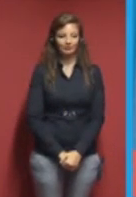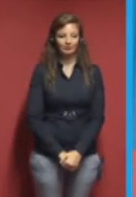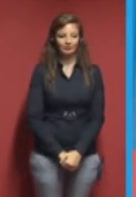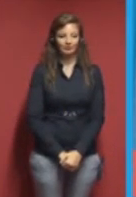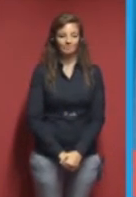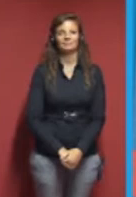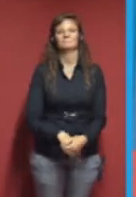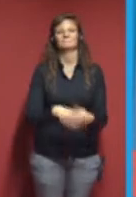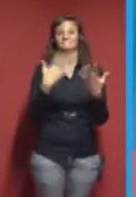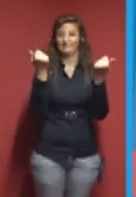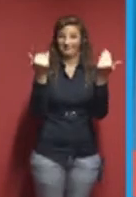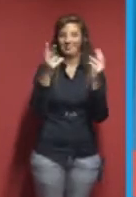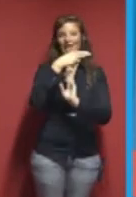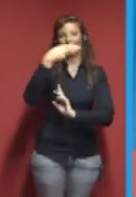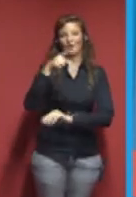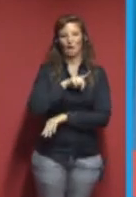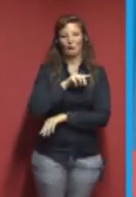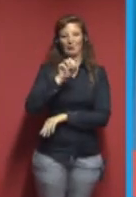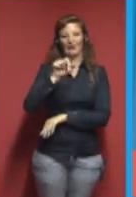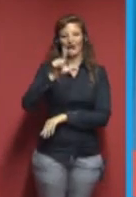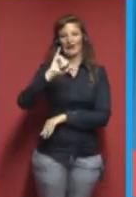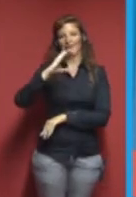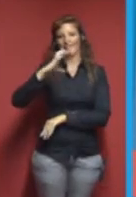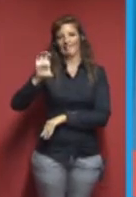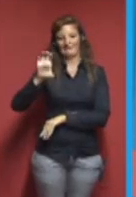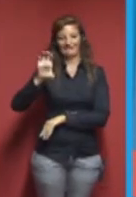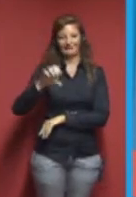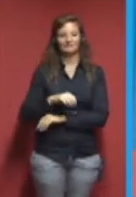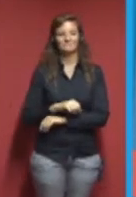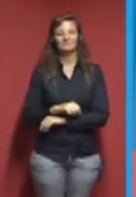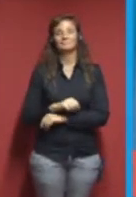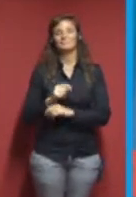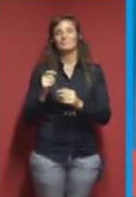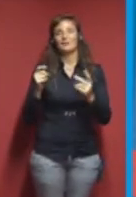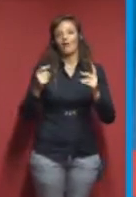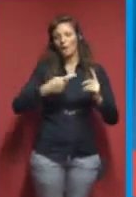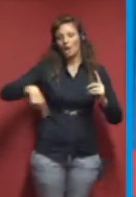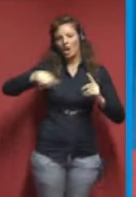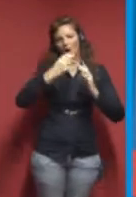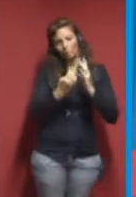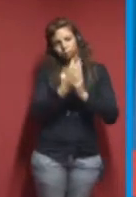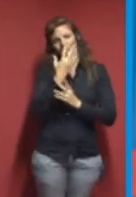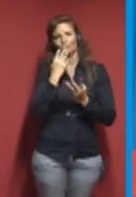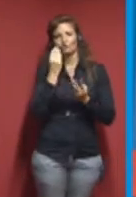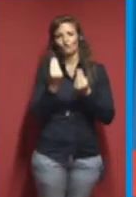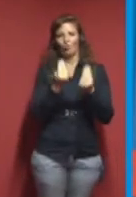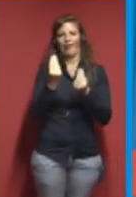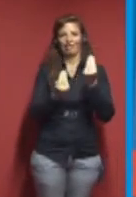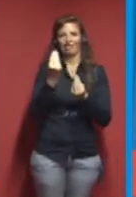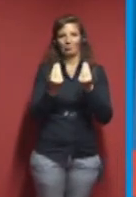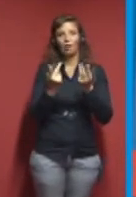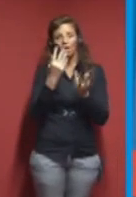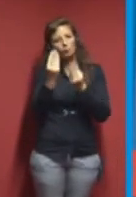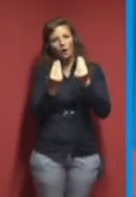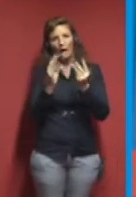richiamo al s noi creiamo dei giocattoli stampate